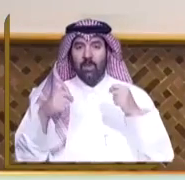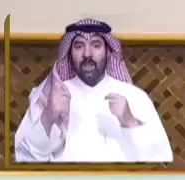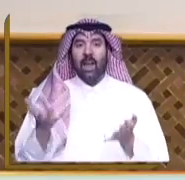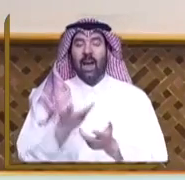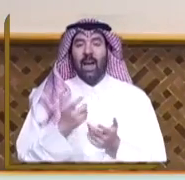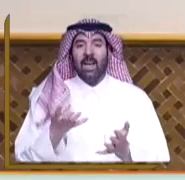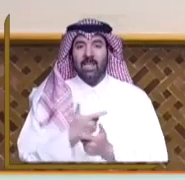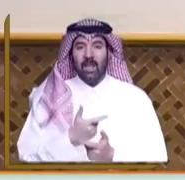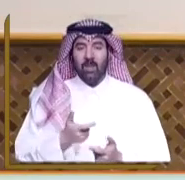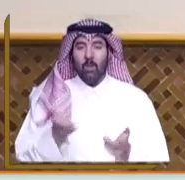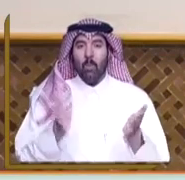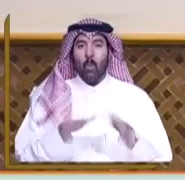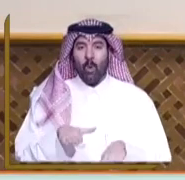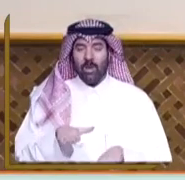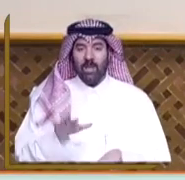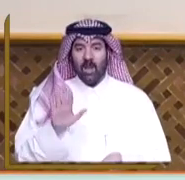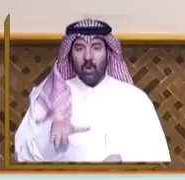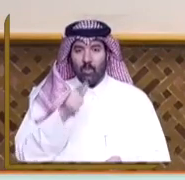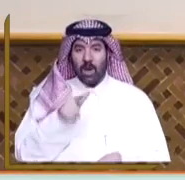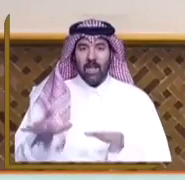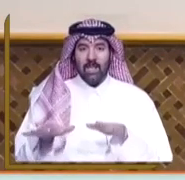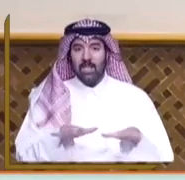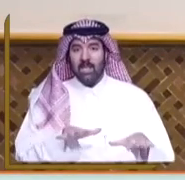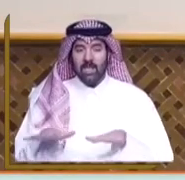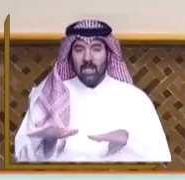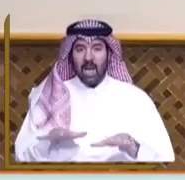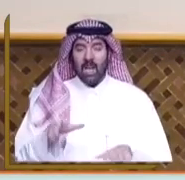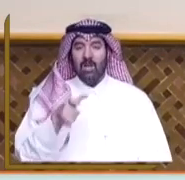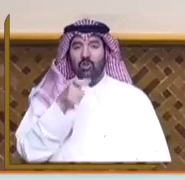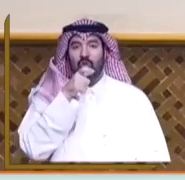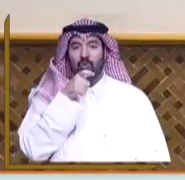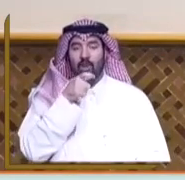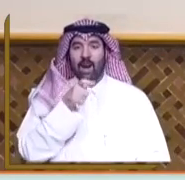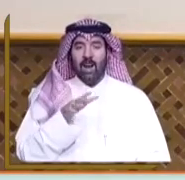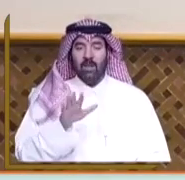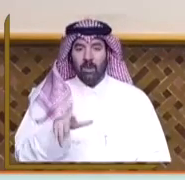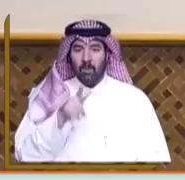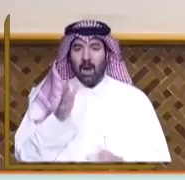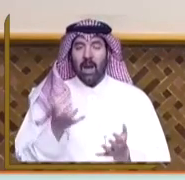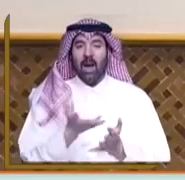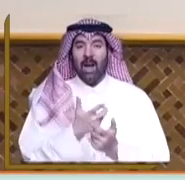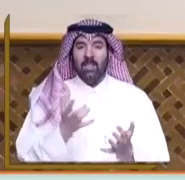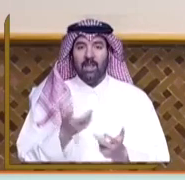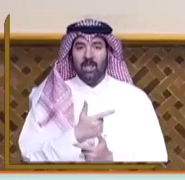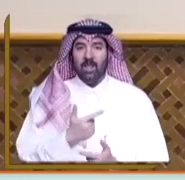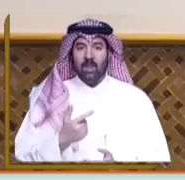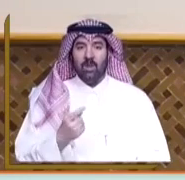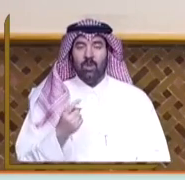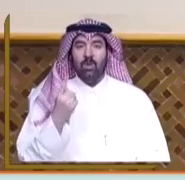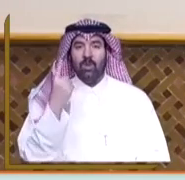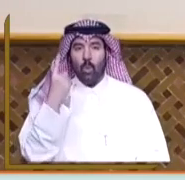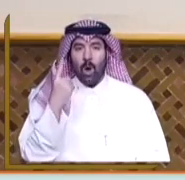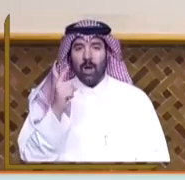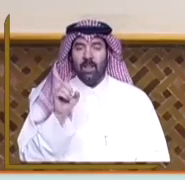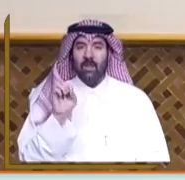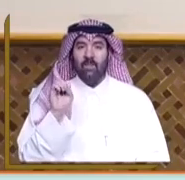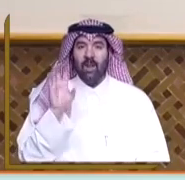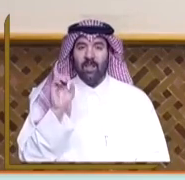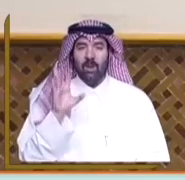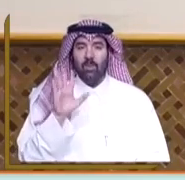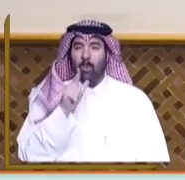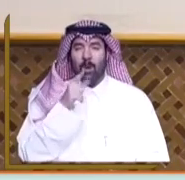الداخلية للفاجعة التي شهدتها بلادنا ليلة أمس الجمعة. قد عرفت إلى حدود الساعة الواحدة من زوال اليوم